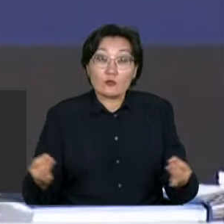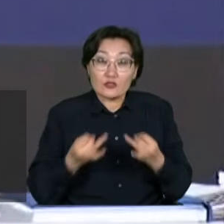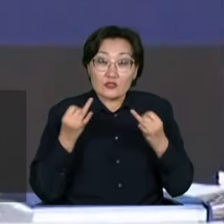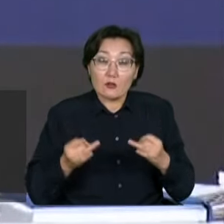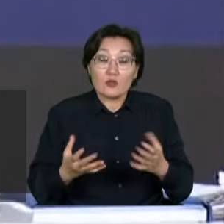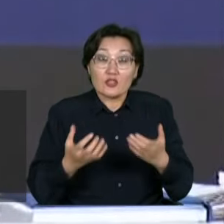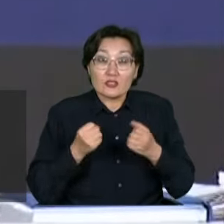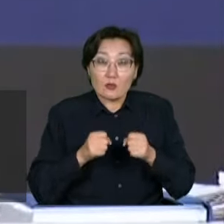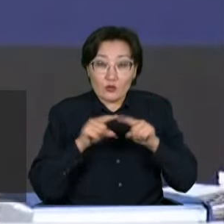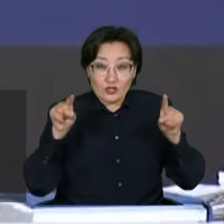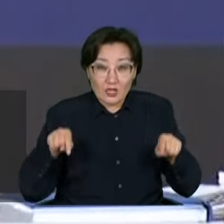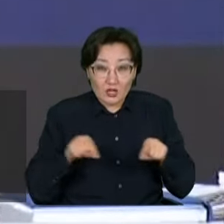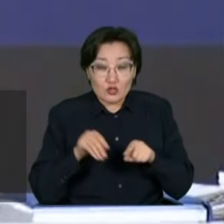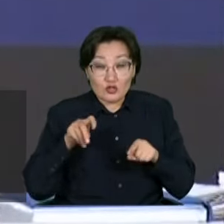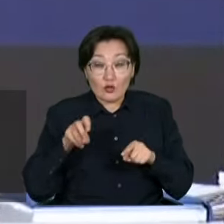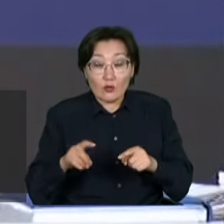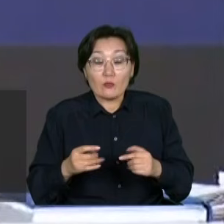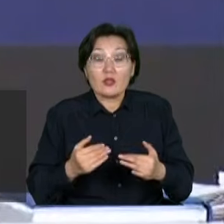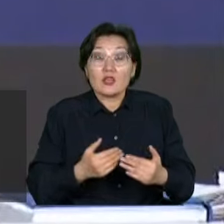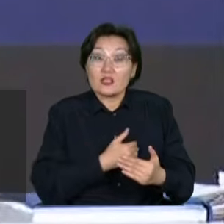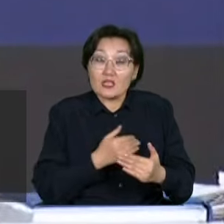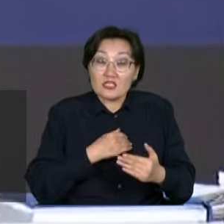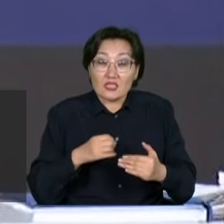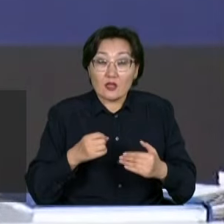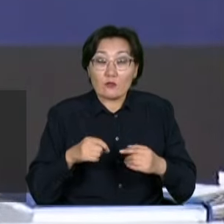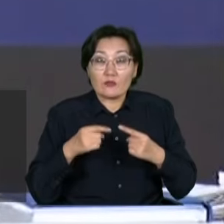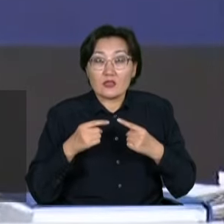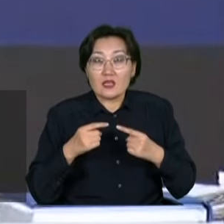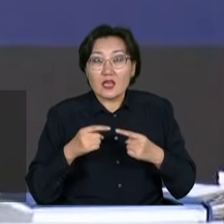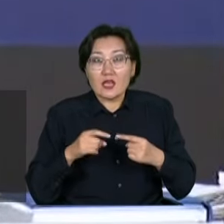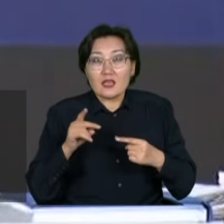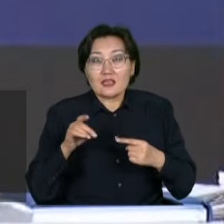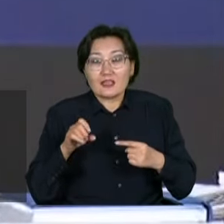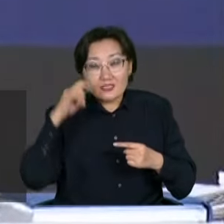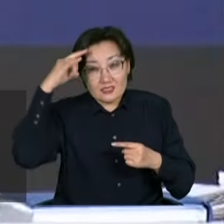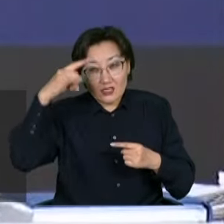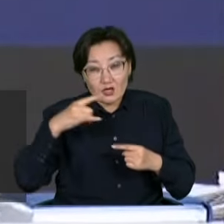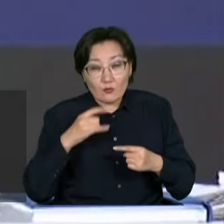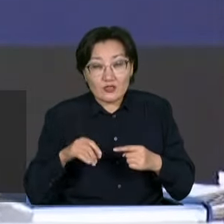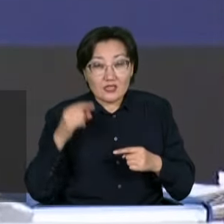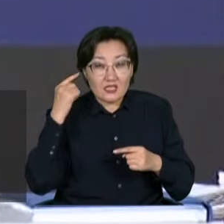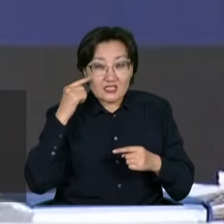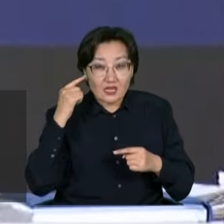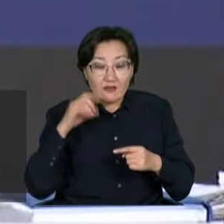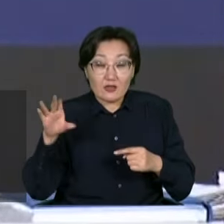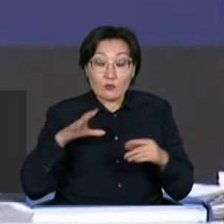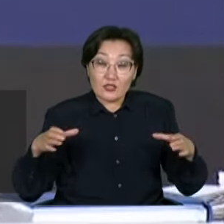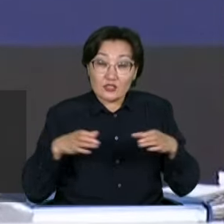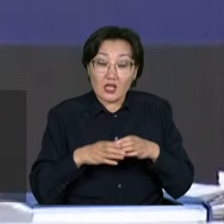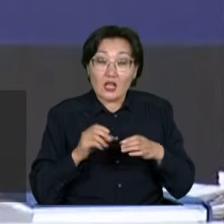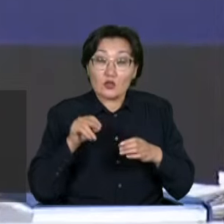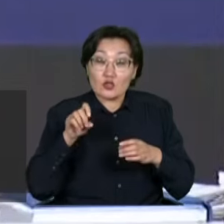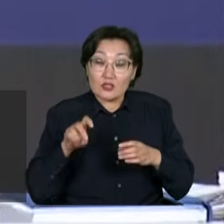в получении карты Атажолы проявляют также этнические казахи, граждане США, стран Европейского Союза. На сегодня карту